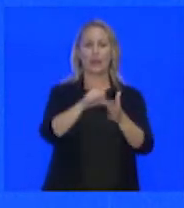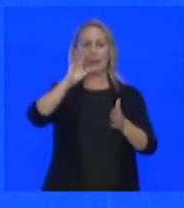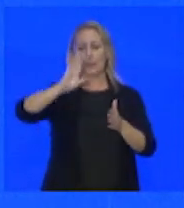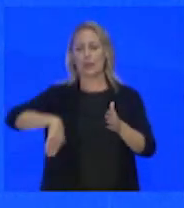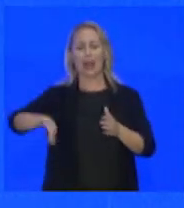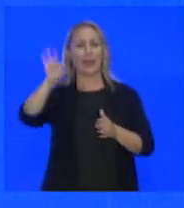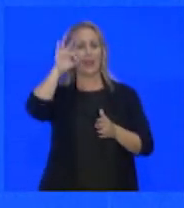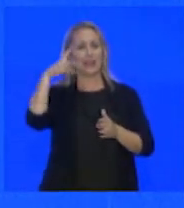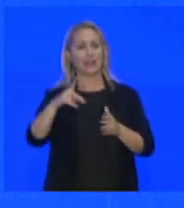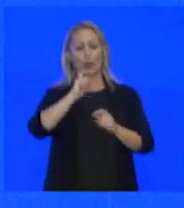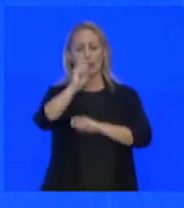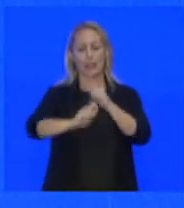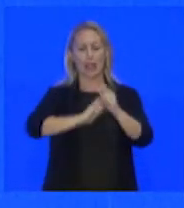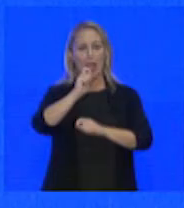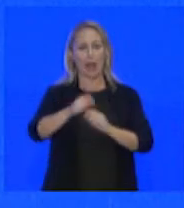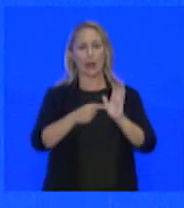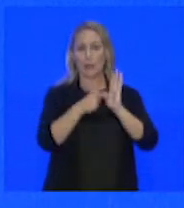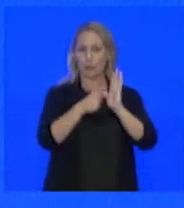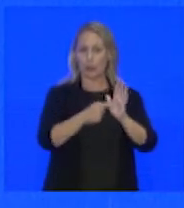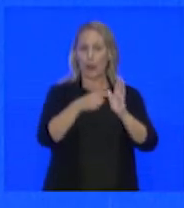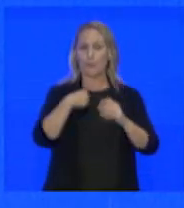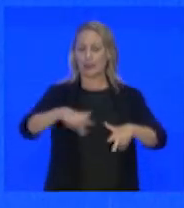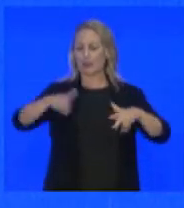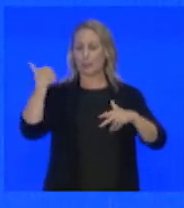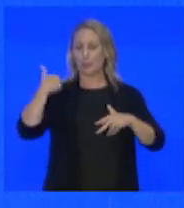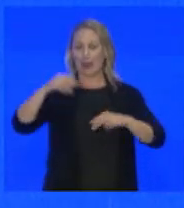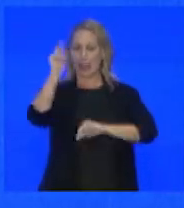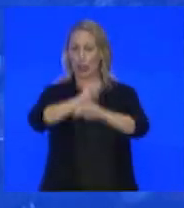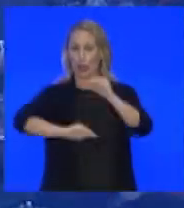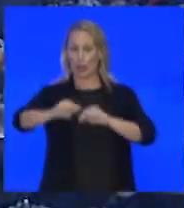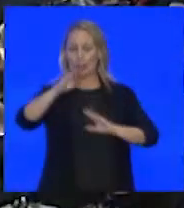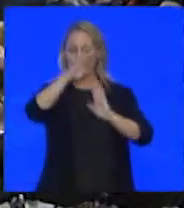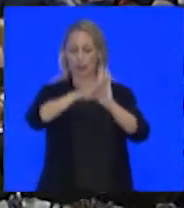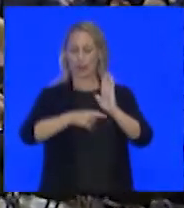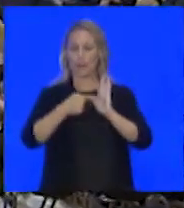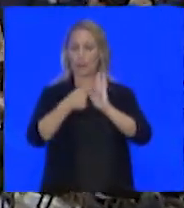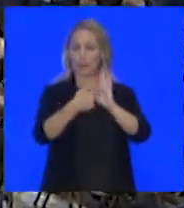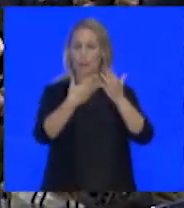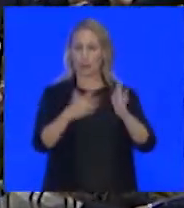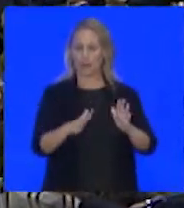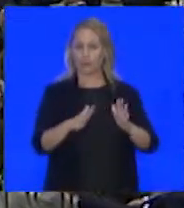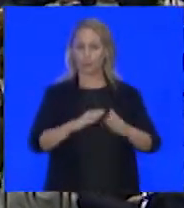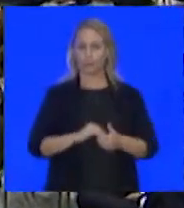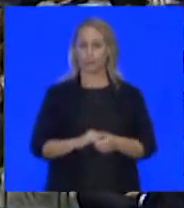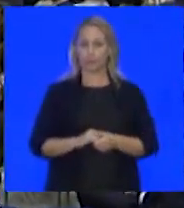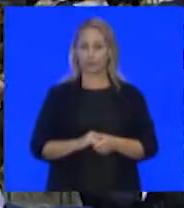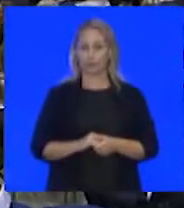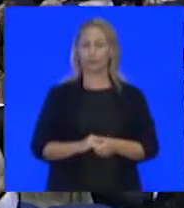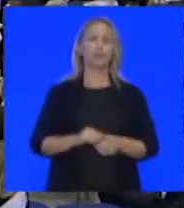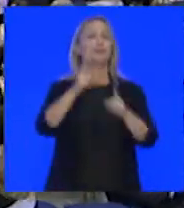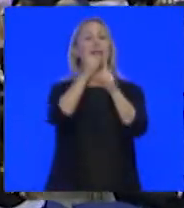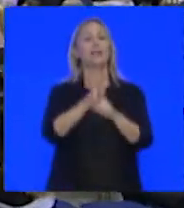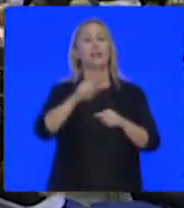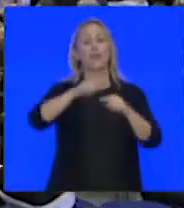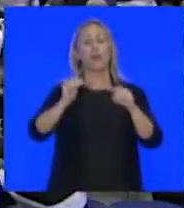οποία έσπευσα να παρουσιάσω στις προγραμματικές μου δηλώσεις. Σε λίγο θα αναμεσωθώ ειδικά στη Βόρεια Ελλάδα, για